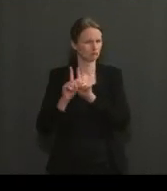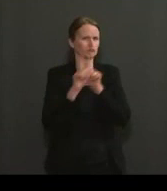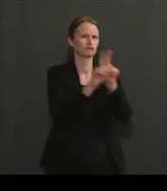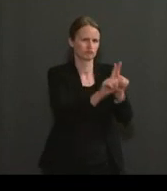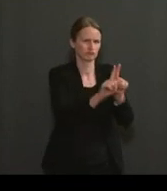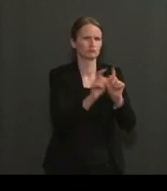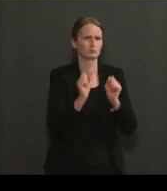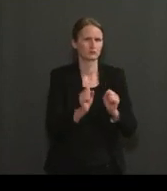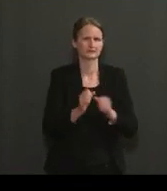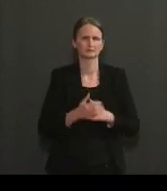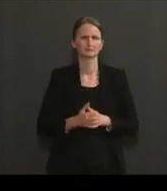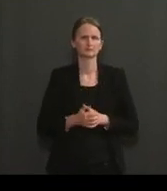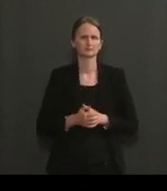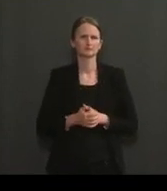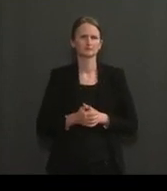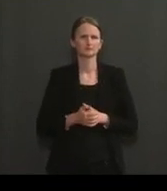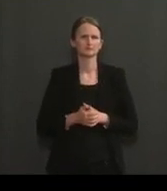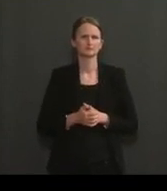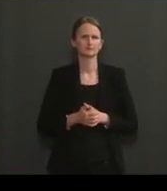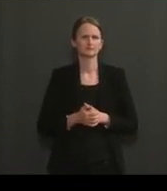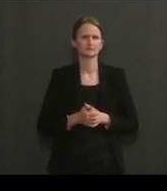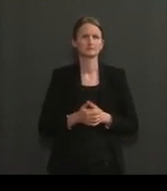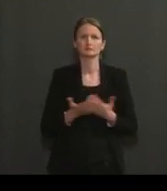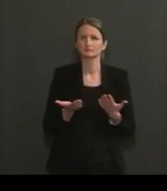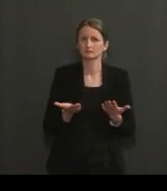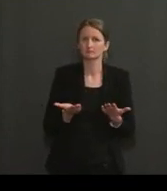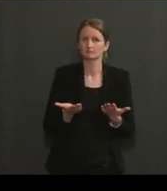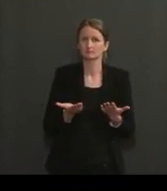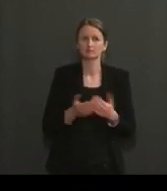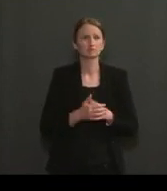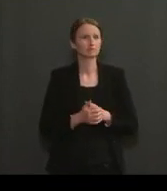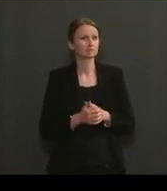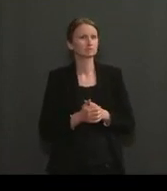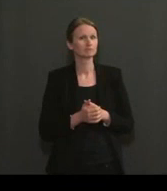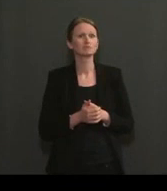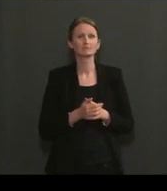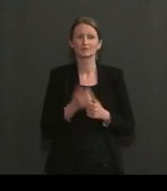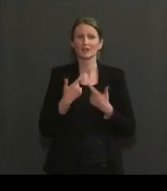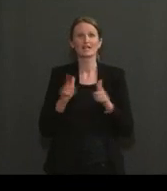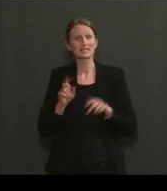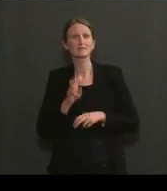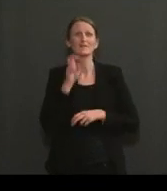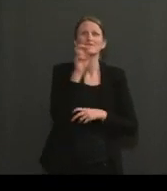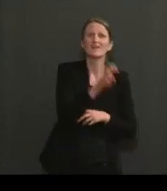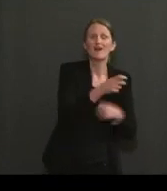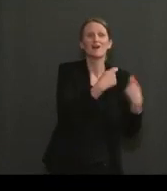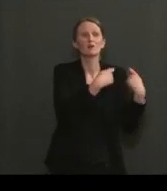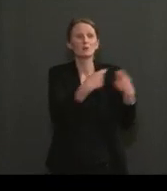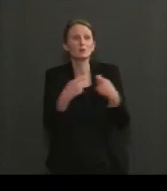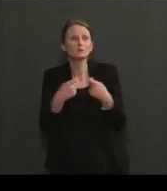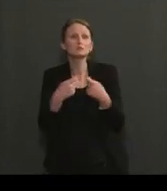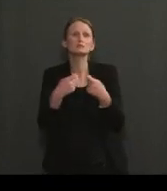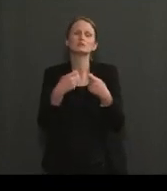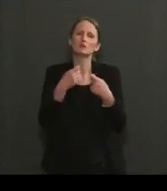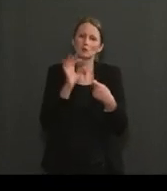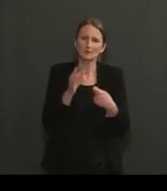Pour permettre à chacun d'avoir un accès au commerce et éviter les engorgements à leur abord, il est demandé aussi de limiter son temps